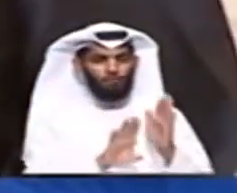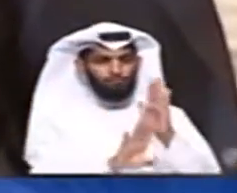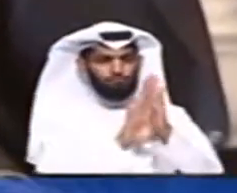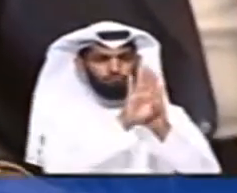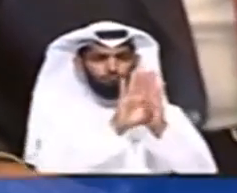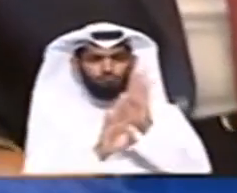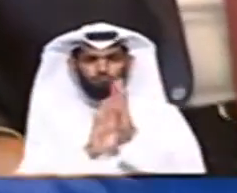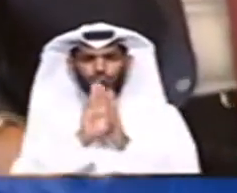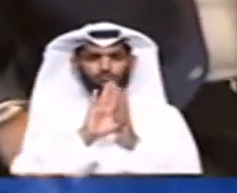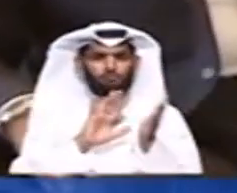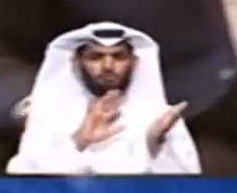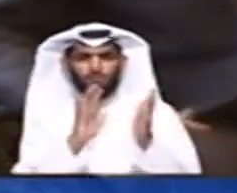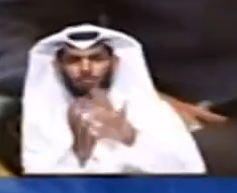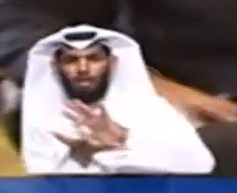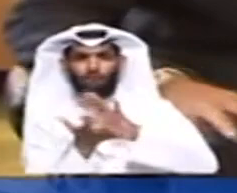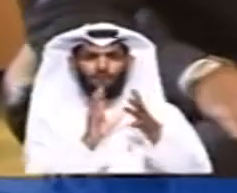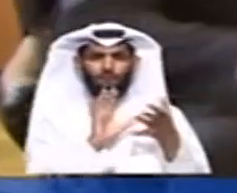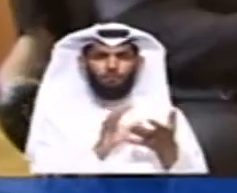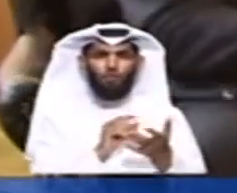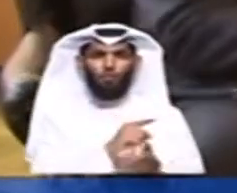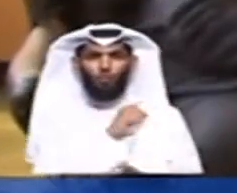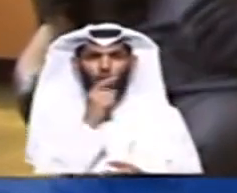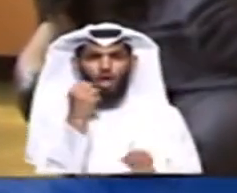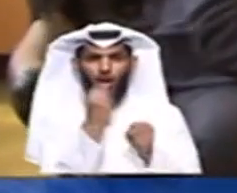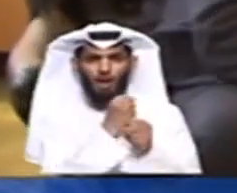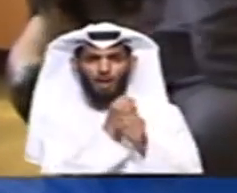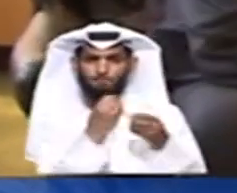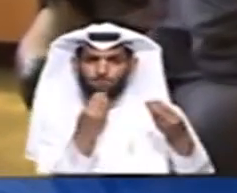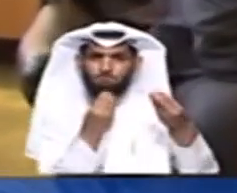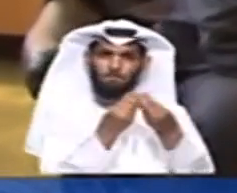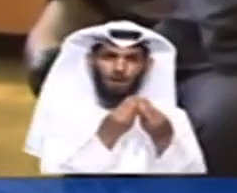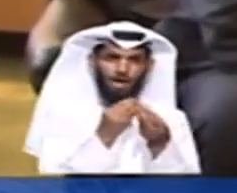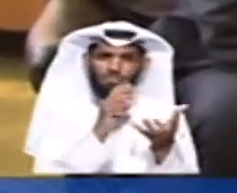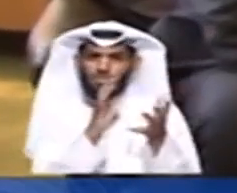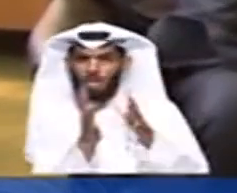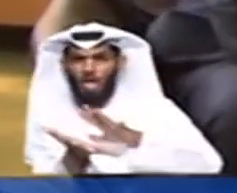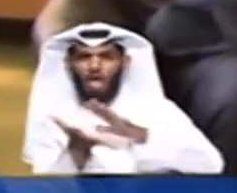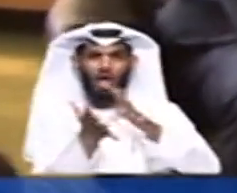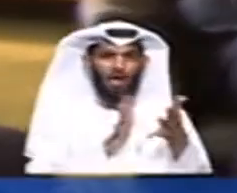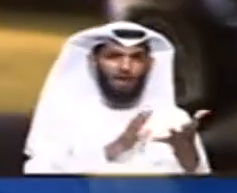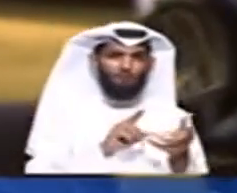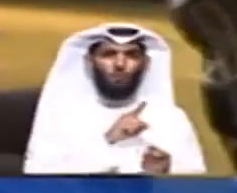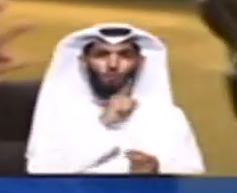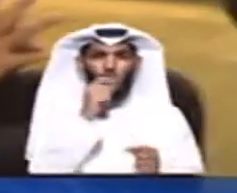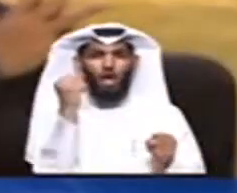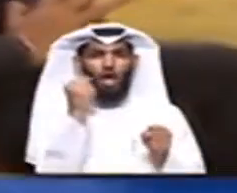وتنميتها في مختلف المجالات، كما تم استعراض آخر المستجدات على